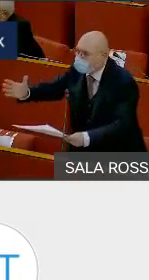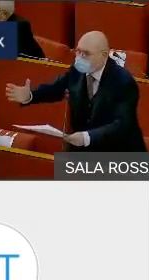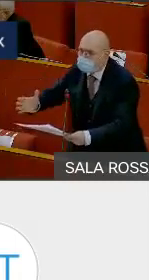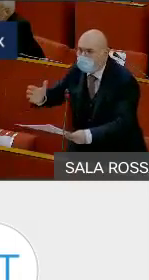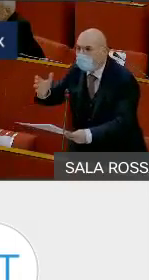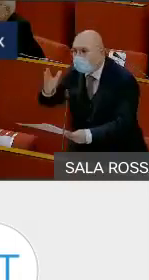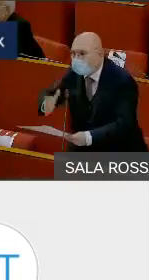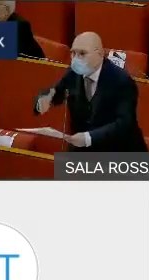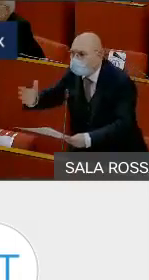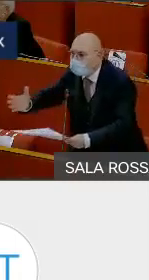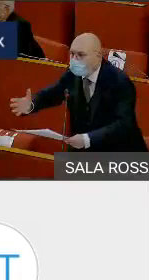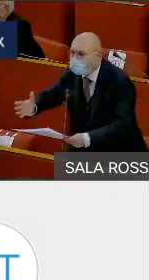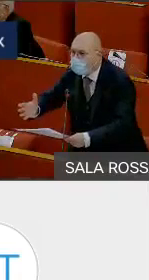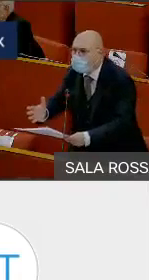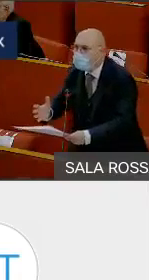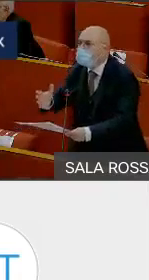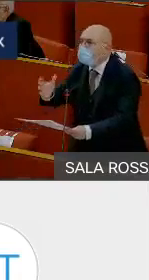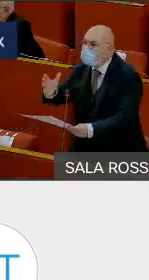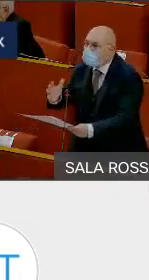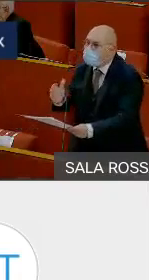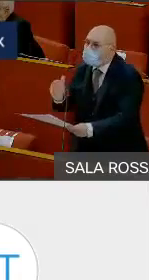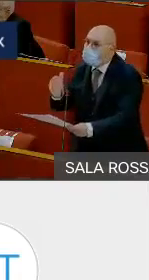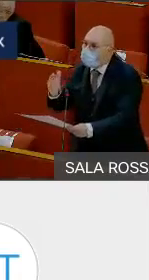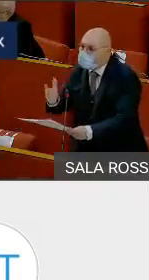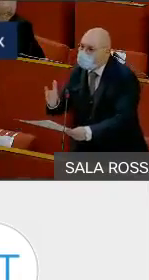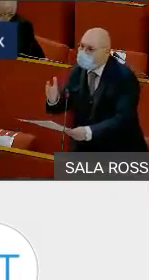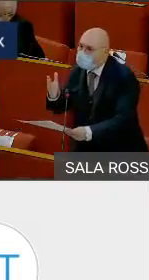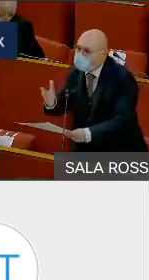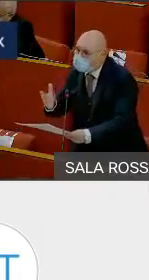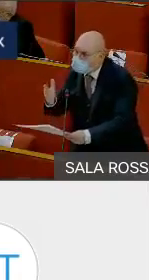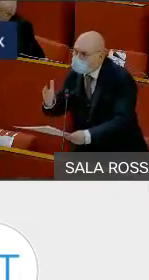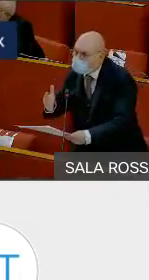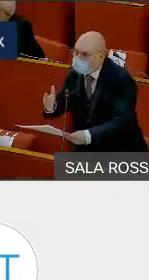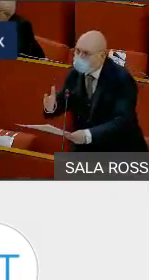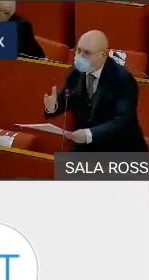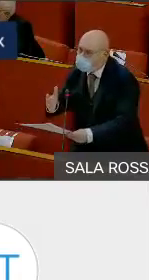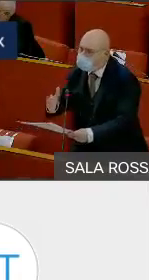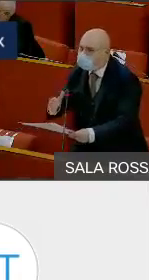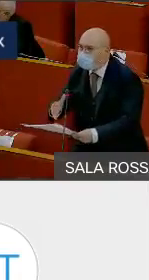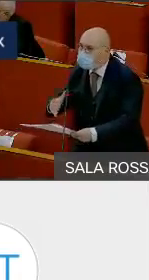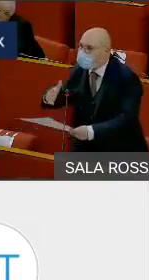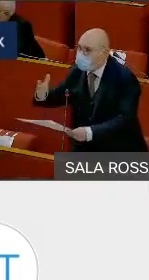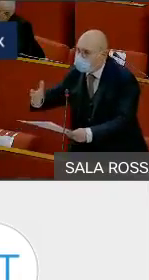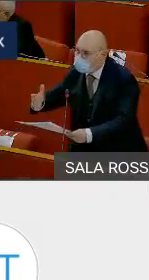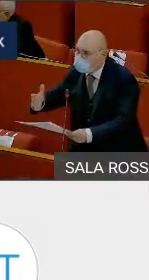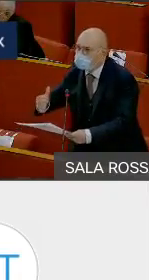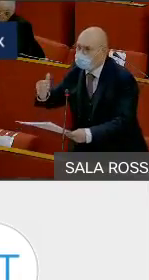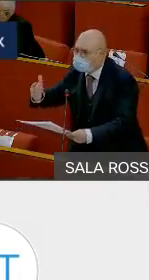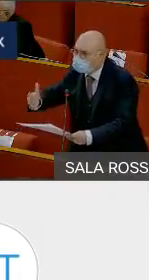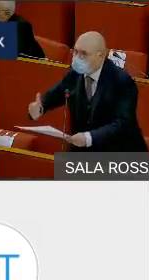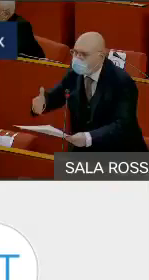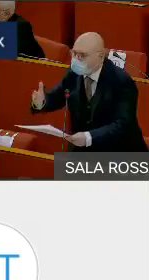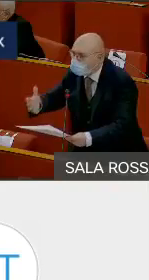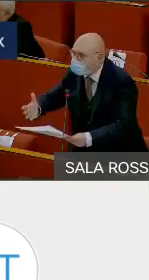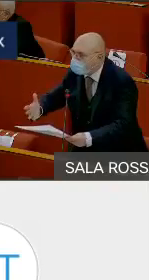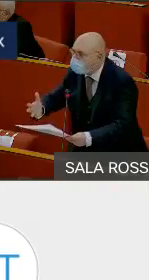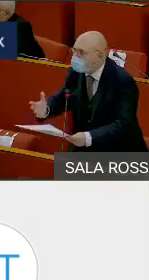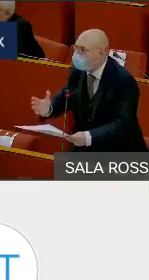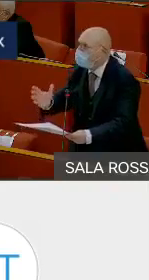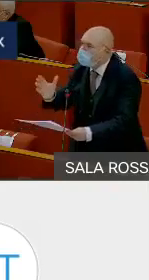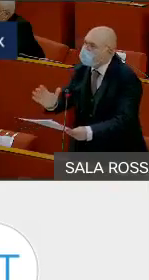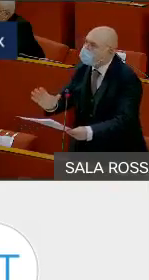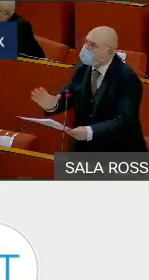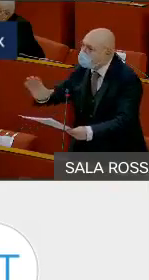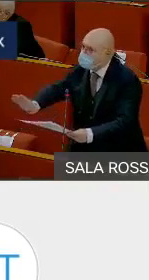fini agricoli e non edificatori io in qualche modo intervengo anche nel mercato umiliare dei terreni